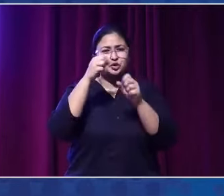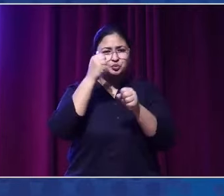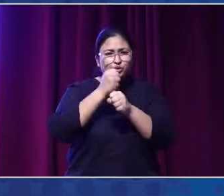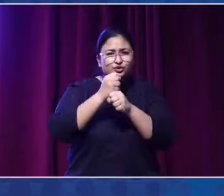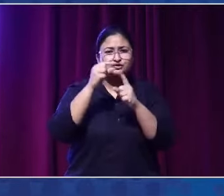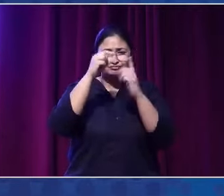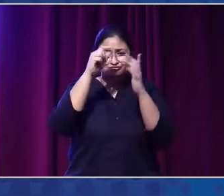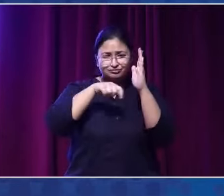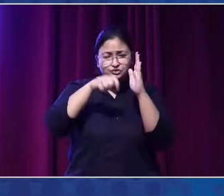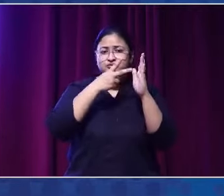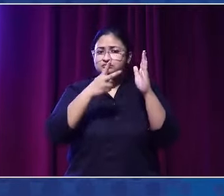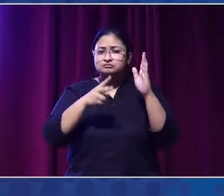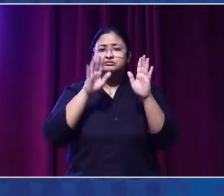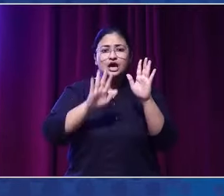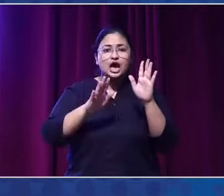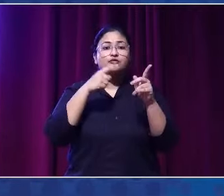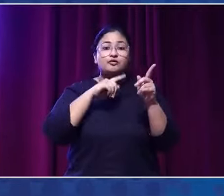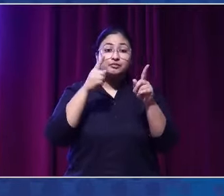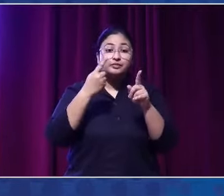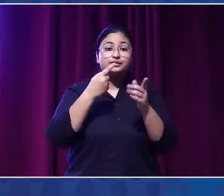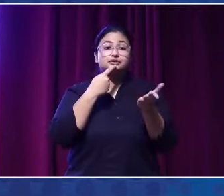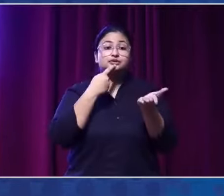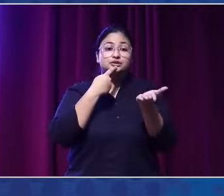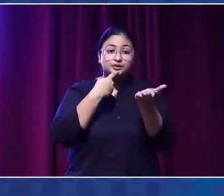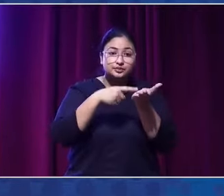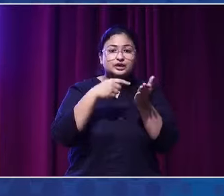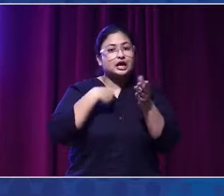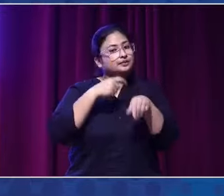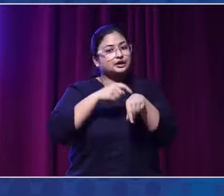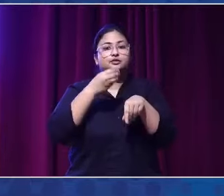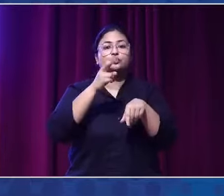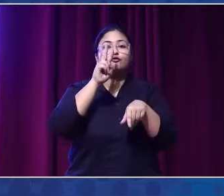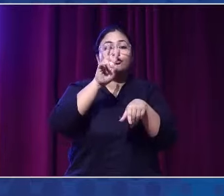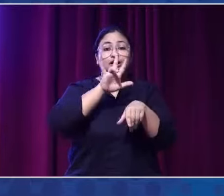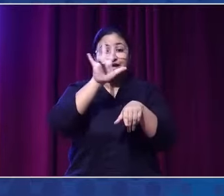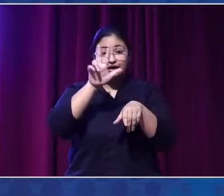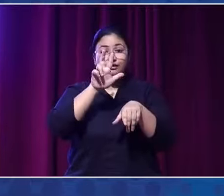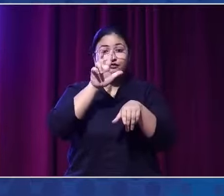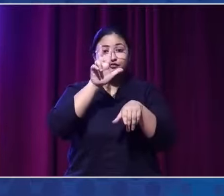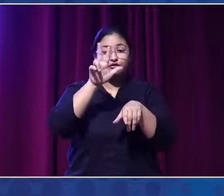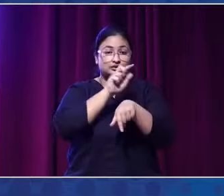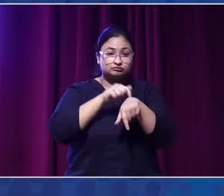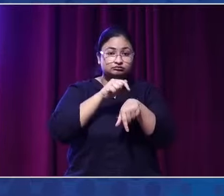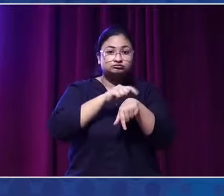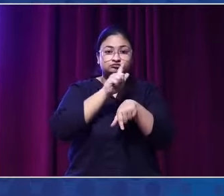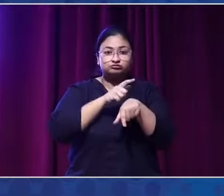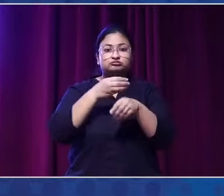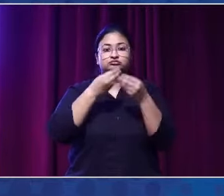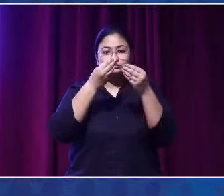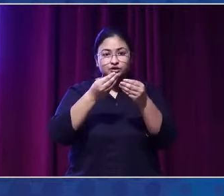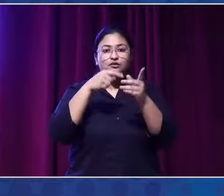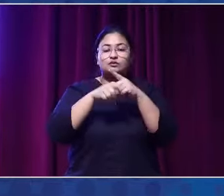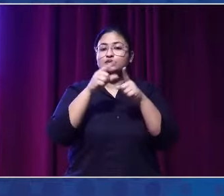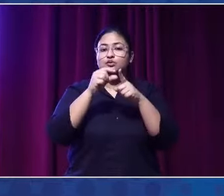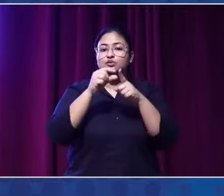bhi परमिशंस हमसे मांगेंगे सबको हमने 48 आवर्स में दे ऑलमोस्ट 95-98% वी हैव क्लियर्ड बाय द